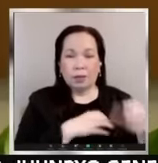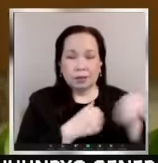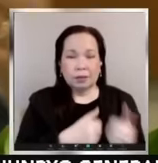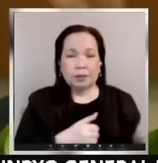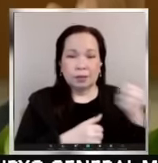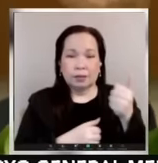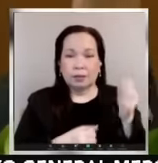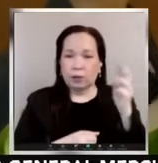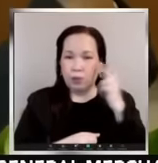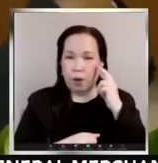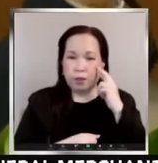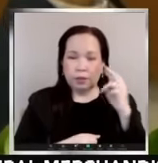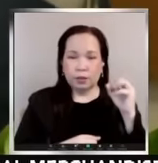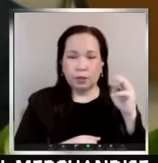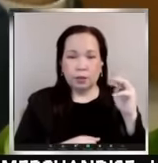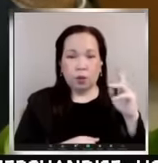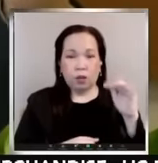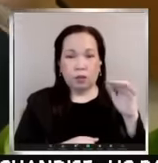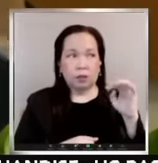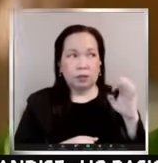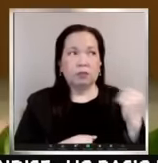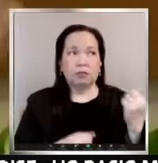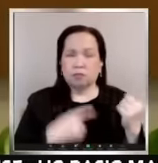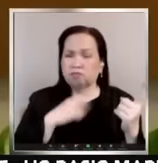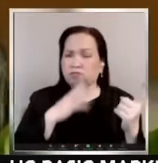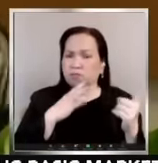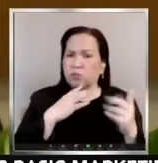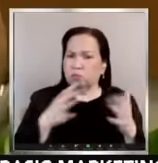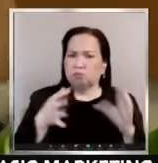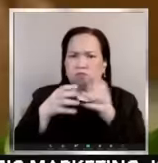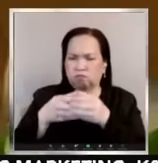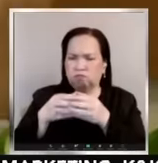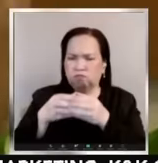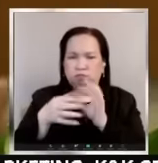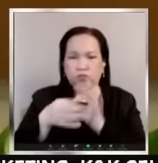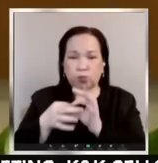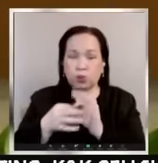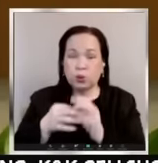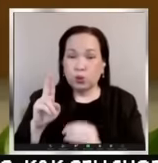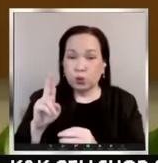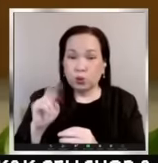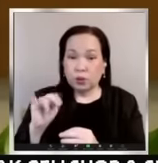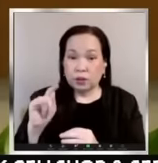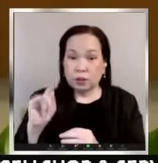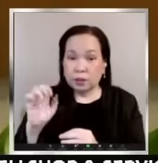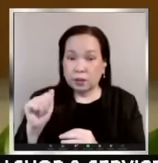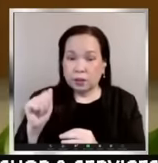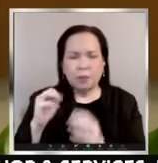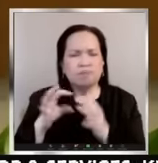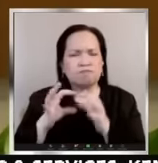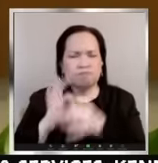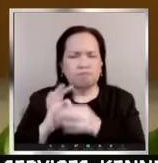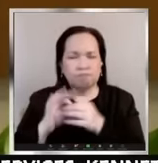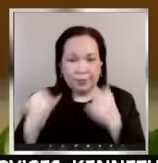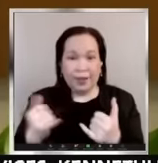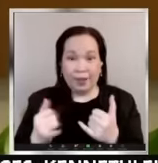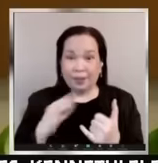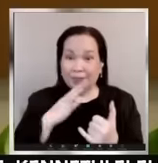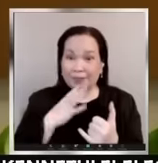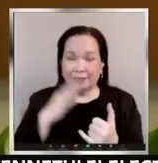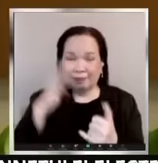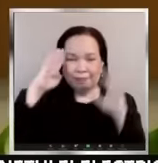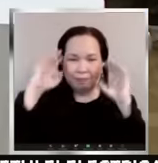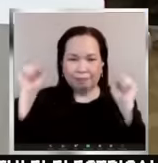We are consolidating the unit team. It's actually become bigger and stronger than it was before. Ilang oras matapos banggitin niyan